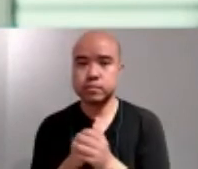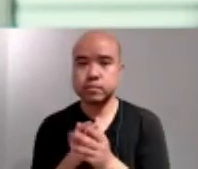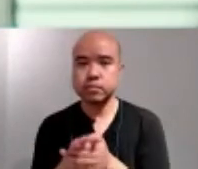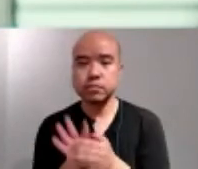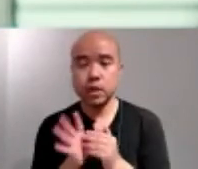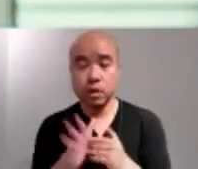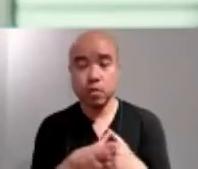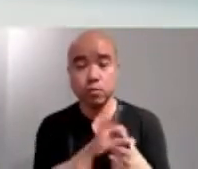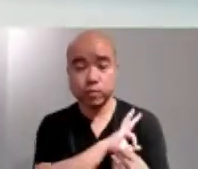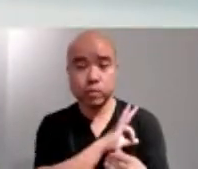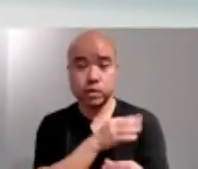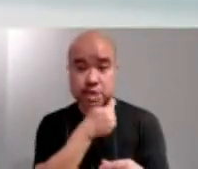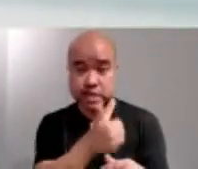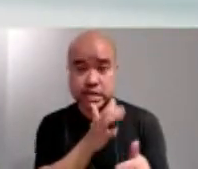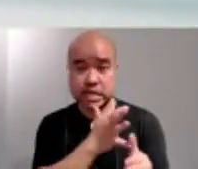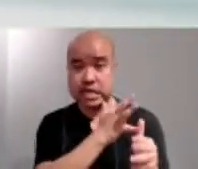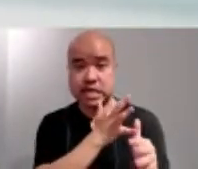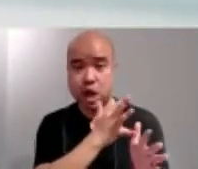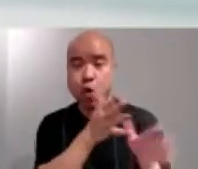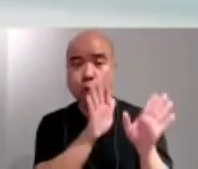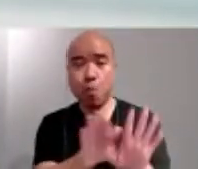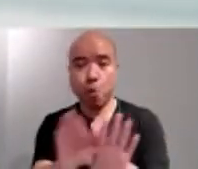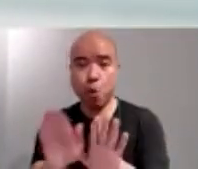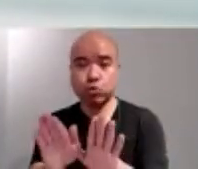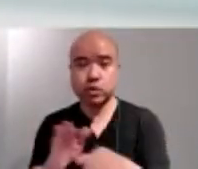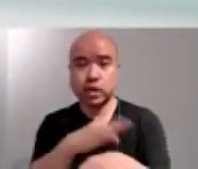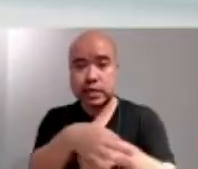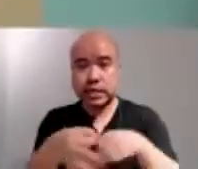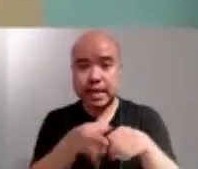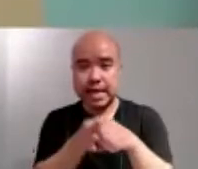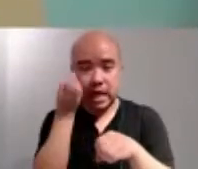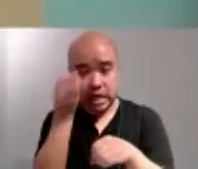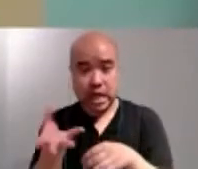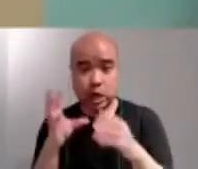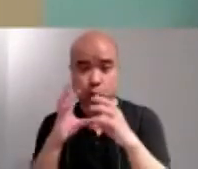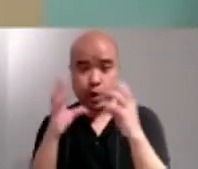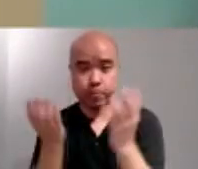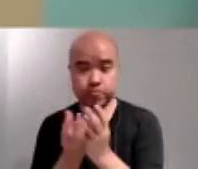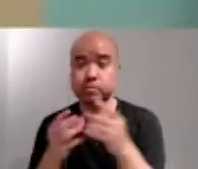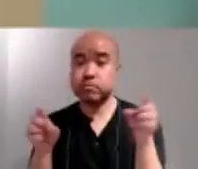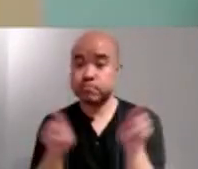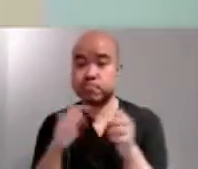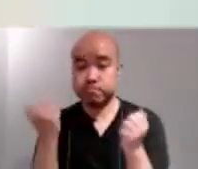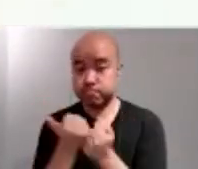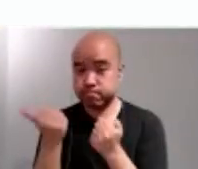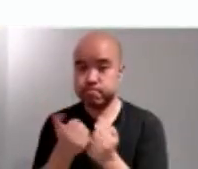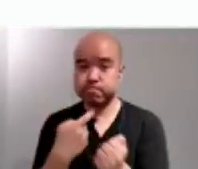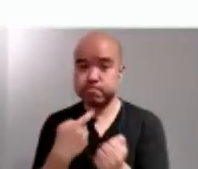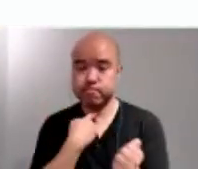地的弱勢社群。 透過善遊去幫助世界各地的弱勢社群。 一起來支持我們。